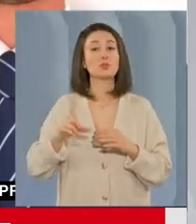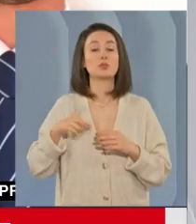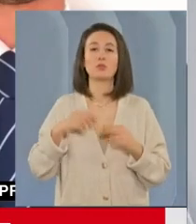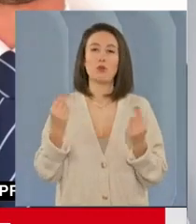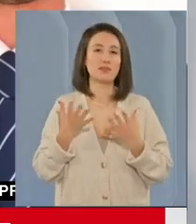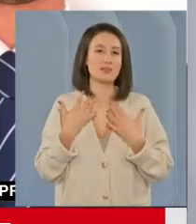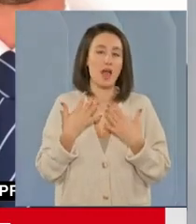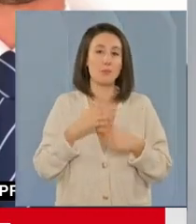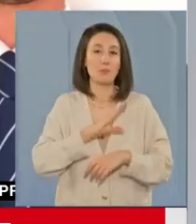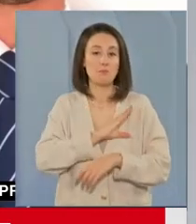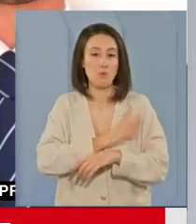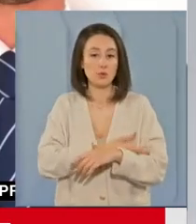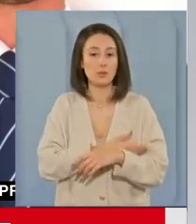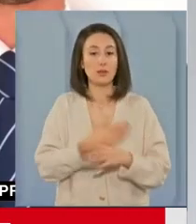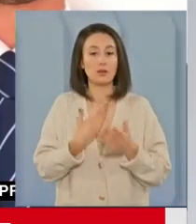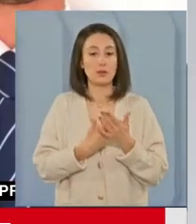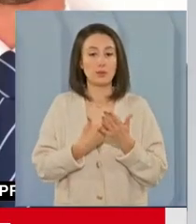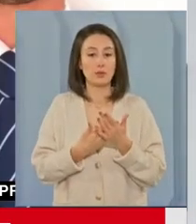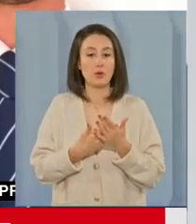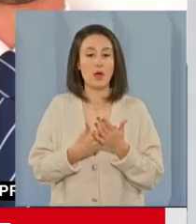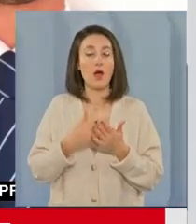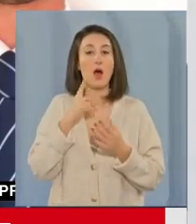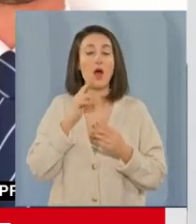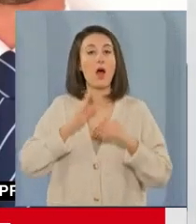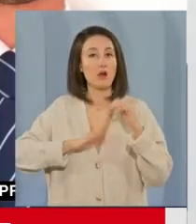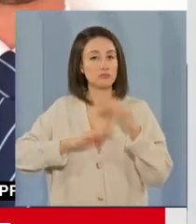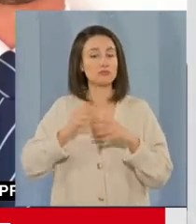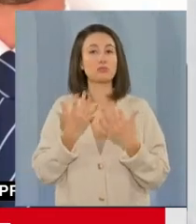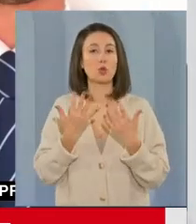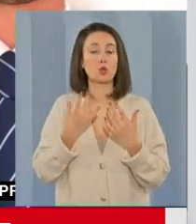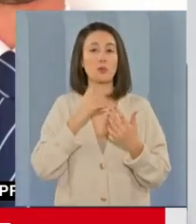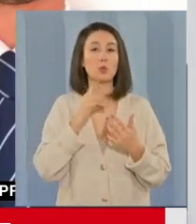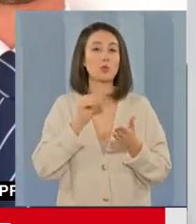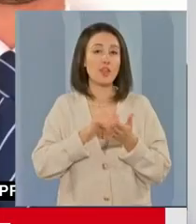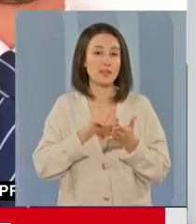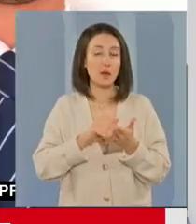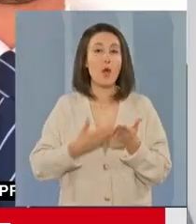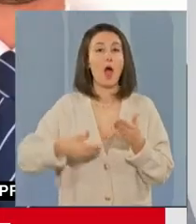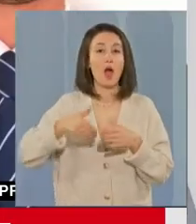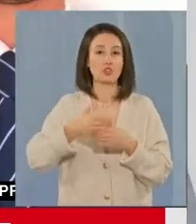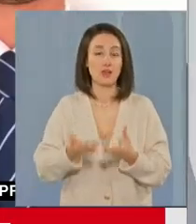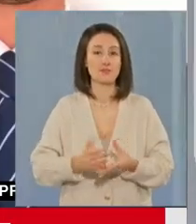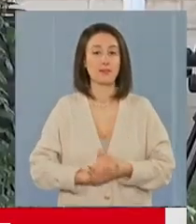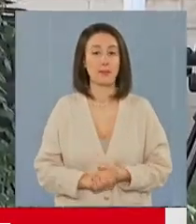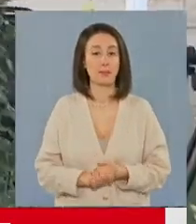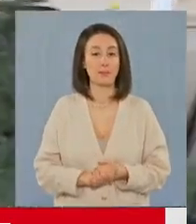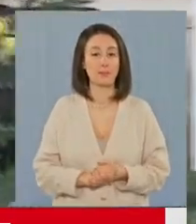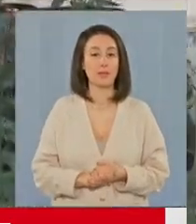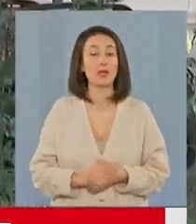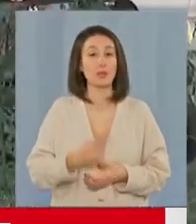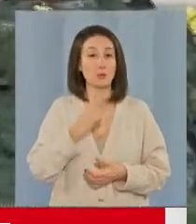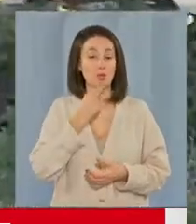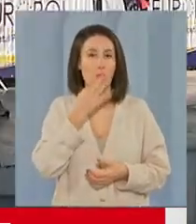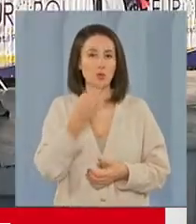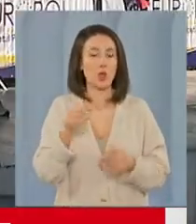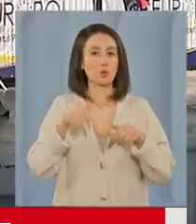extrem de slabe șansele pentru a fortifica, să zicem, numărul de efective ale IPJ-ului Constanța. Polițiștii